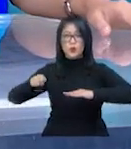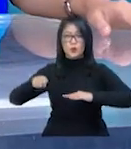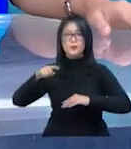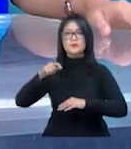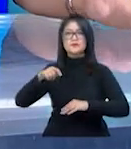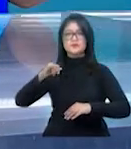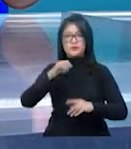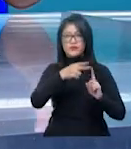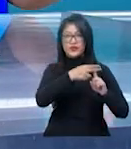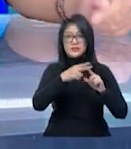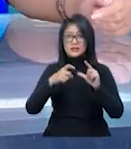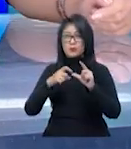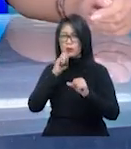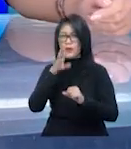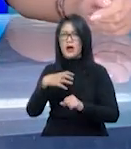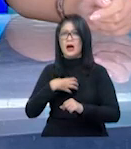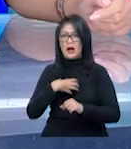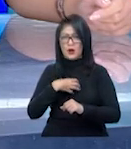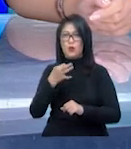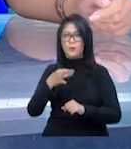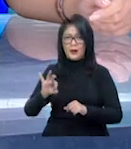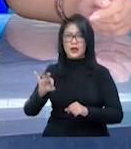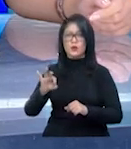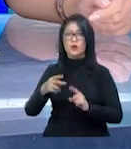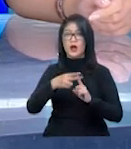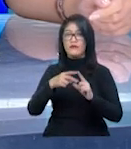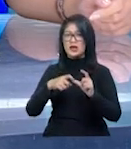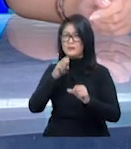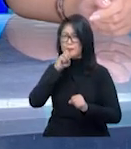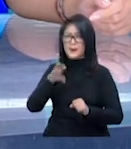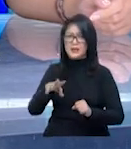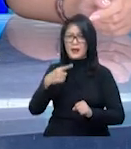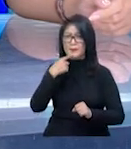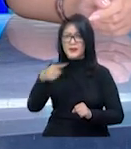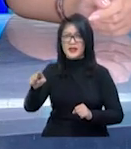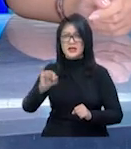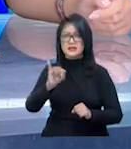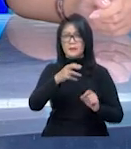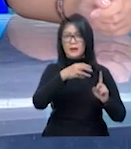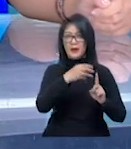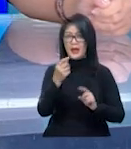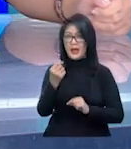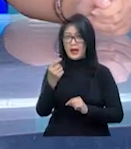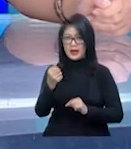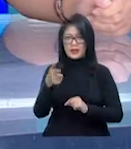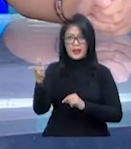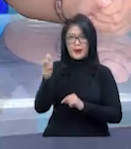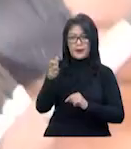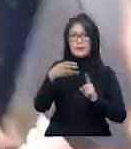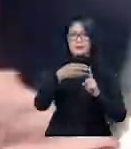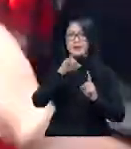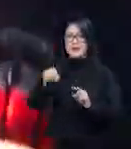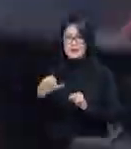Ferdi sambo Ferdi sambo membantah memerintahkan barada Richard elizer untuk menembak Brigadir Joshua